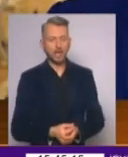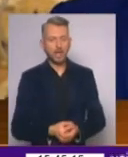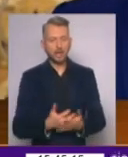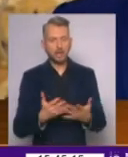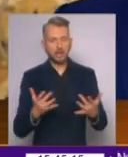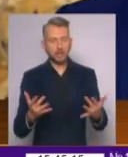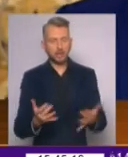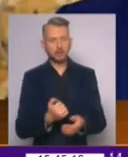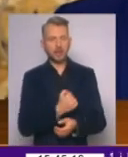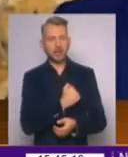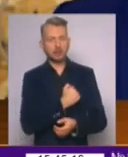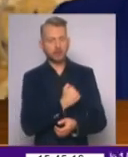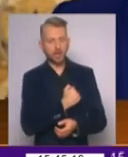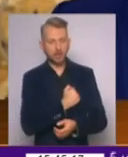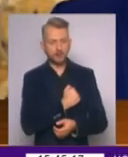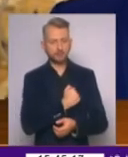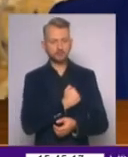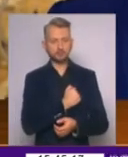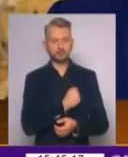На жаль, на велику